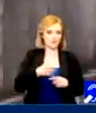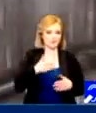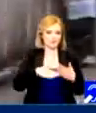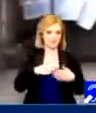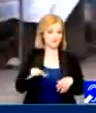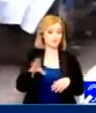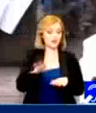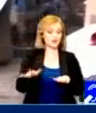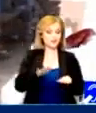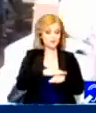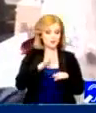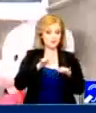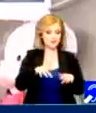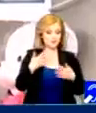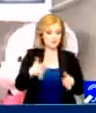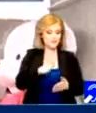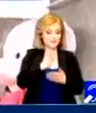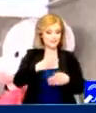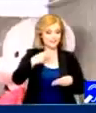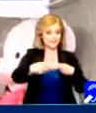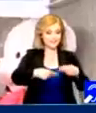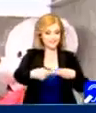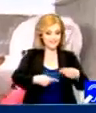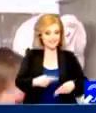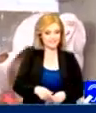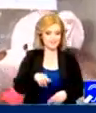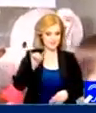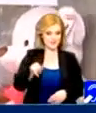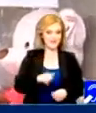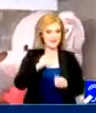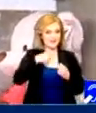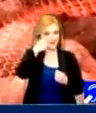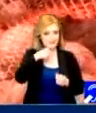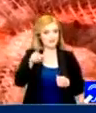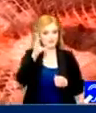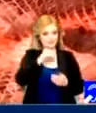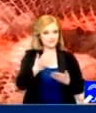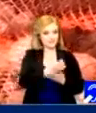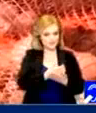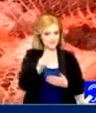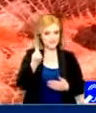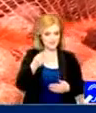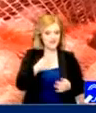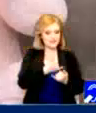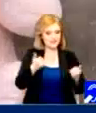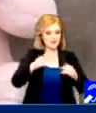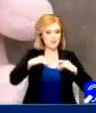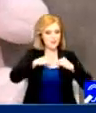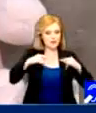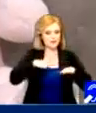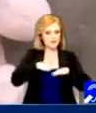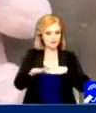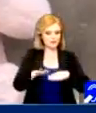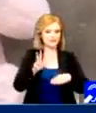Acțiunile de caritate sunt deja o tradiție la Inspectoratul General de Carabinieri. An de an, militarii reușesc să asigure o masă plină cu de toate și celor